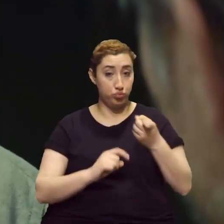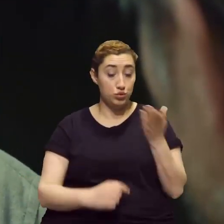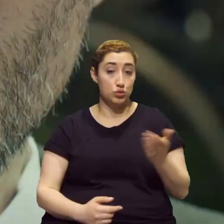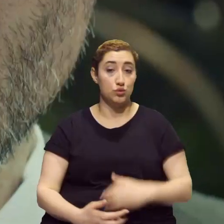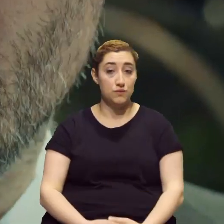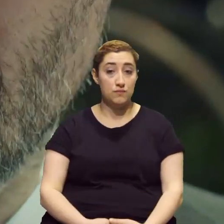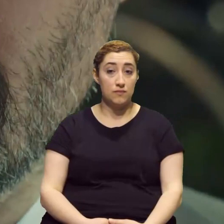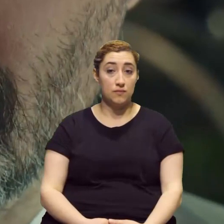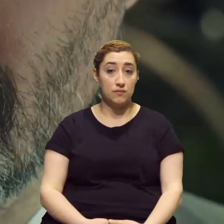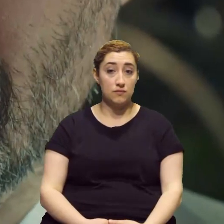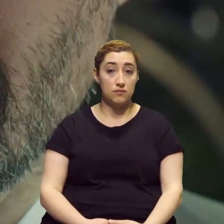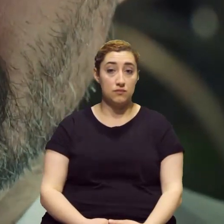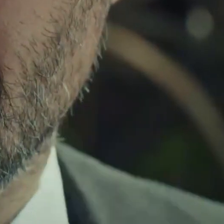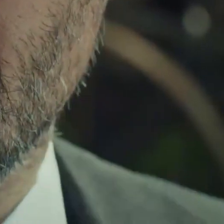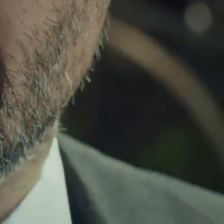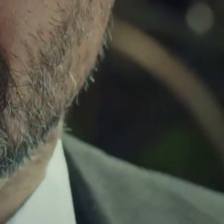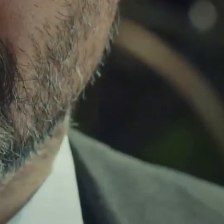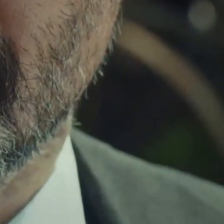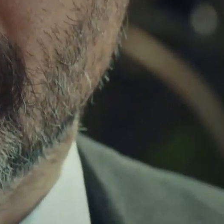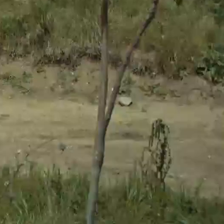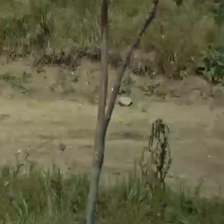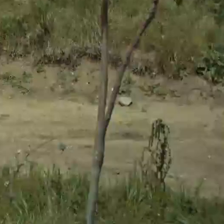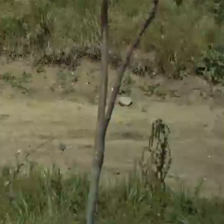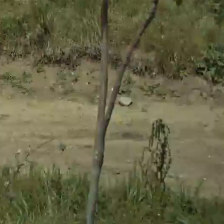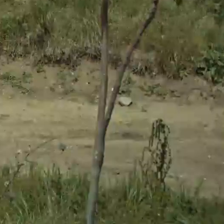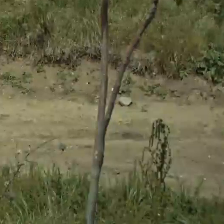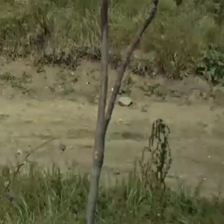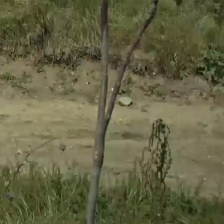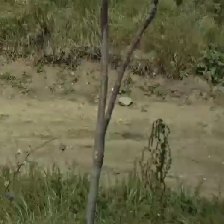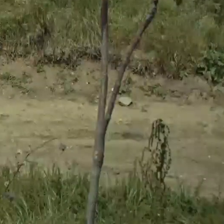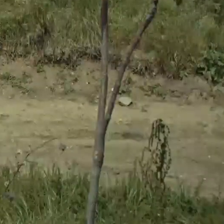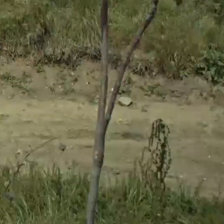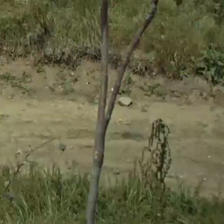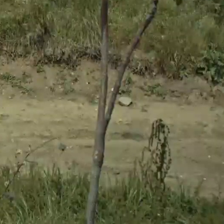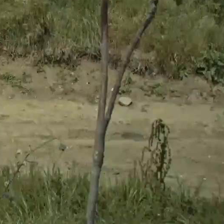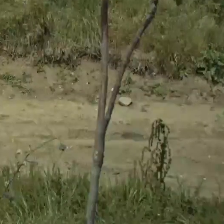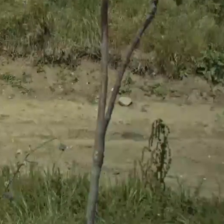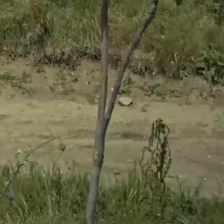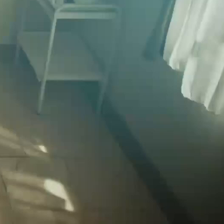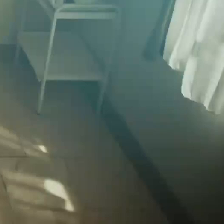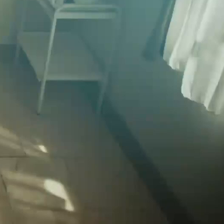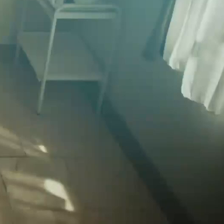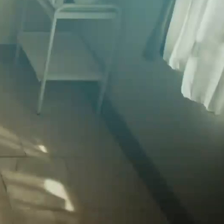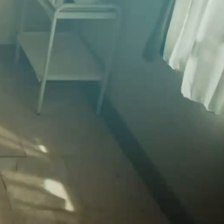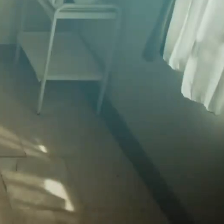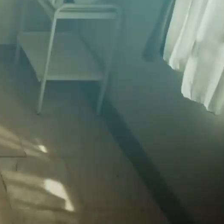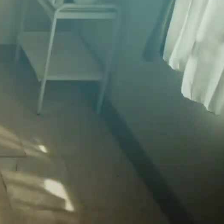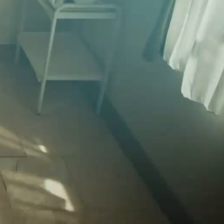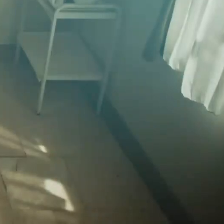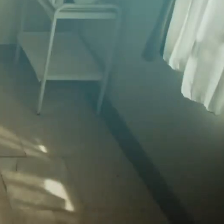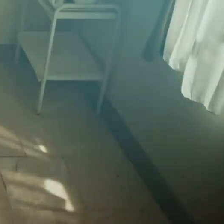beyim. Rıza'nın tamirhanesi eski püskü bir baraka. Mustafa Leyla'nın odasında.